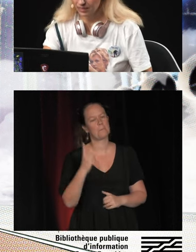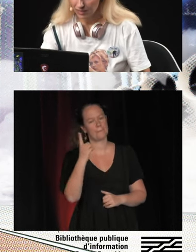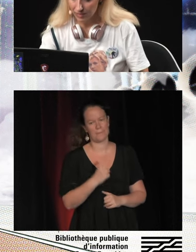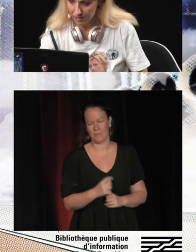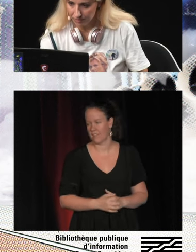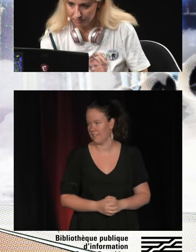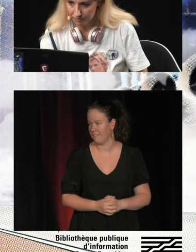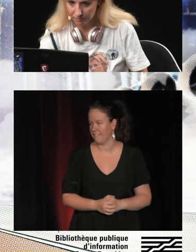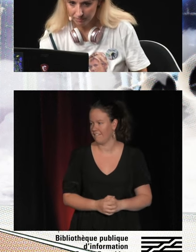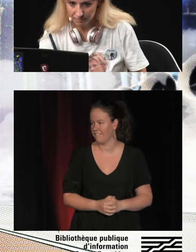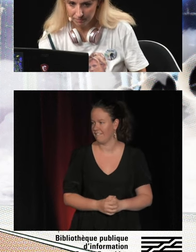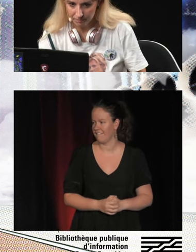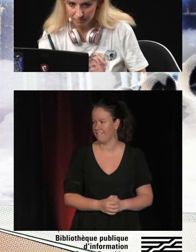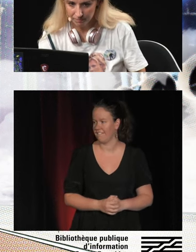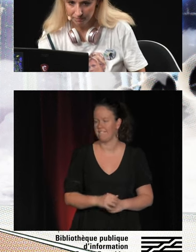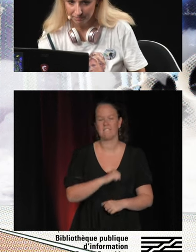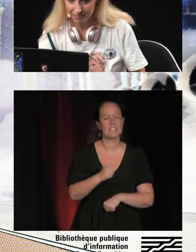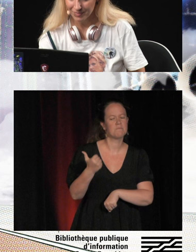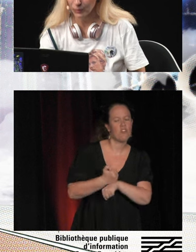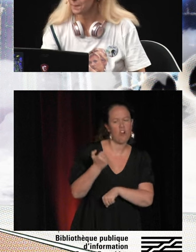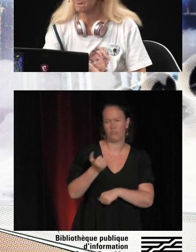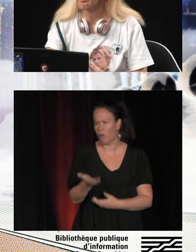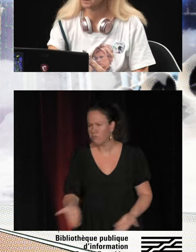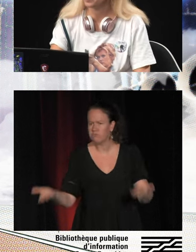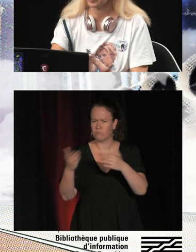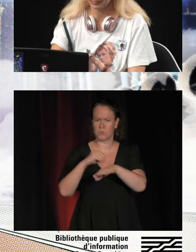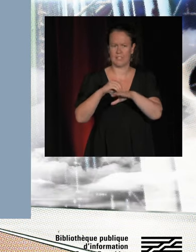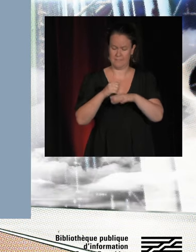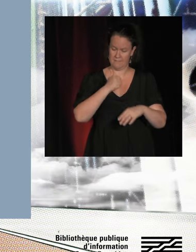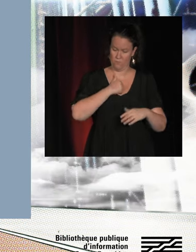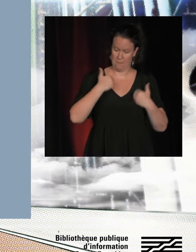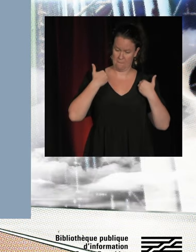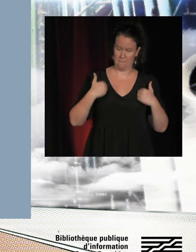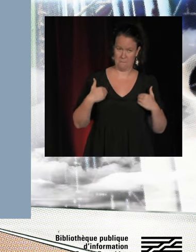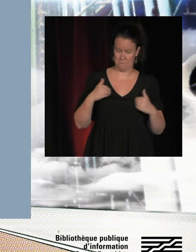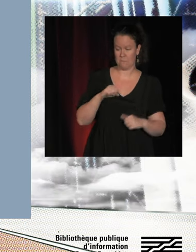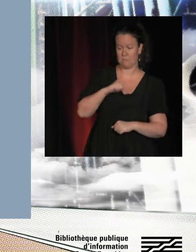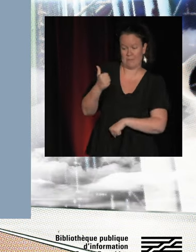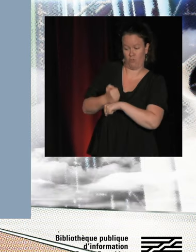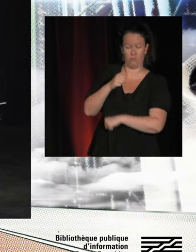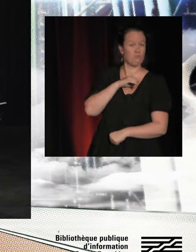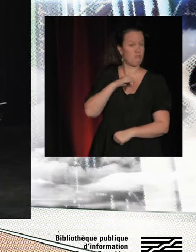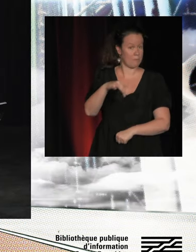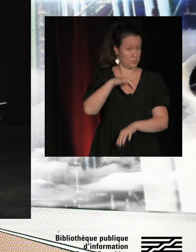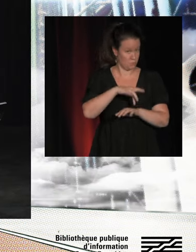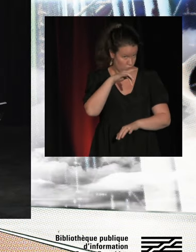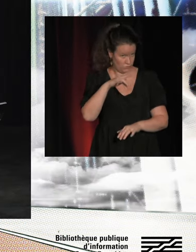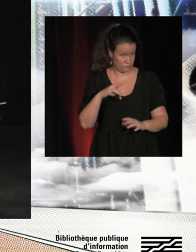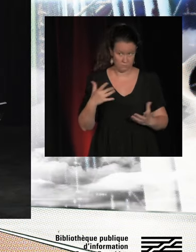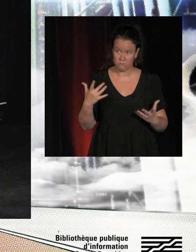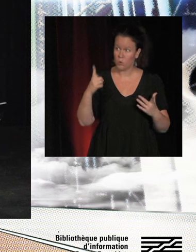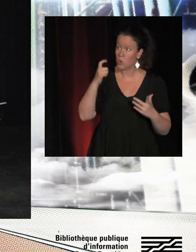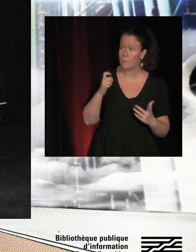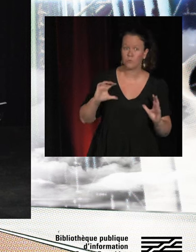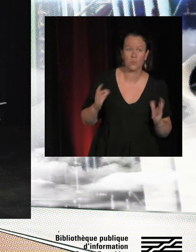Quand tu parles de speedrun et tu parles de météo speedrun, etc. Oui. Je suis une personne qui n'a jamais fait de speedrun de ma vie. Où est-ce que je commence, si j'en